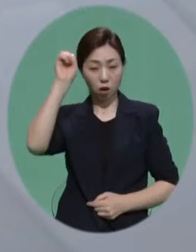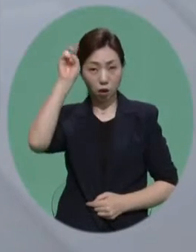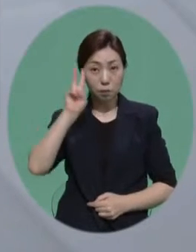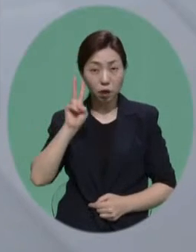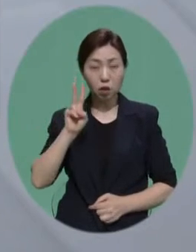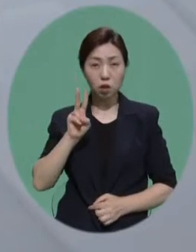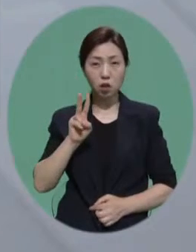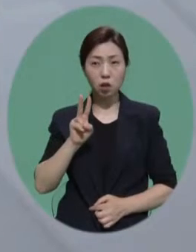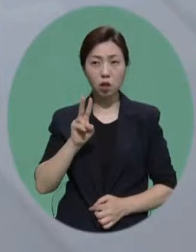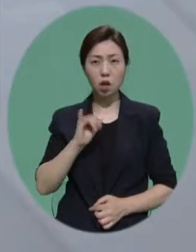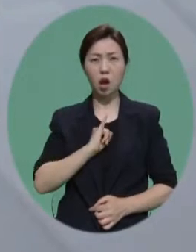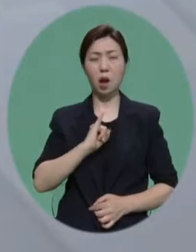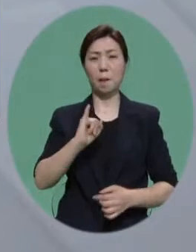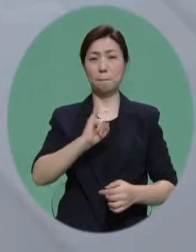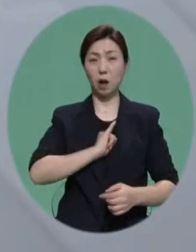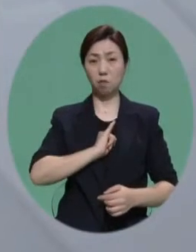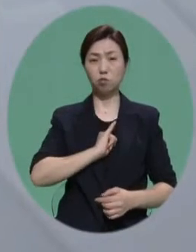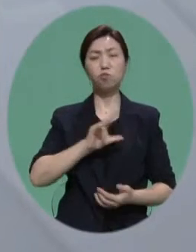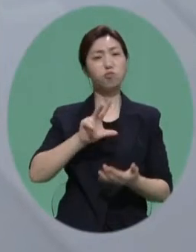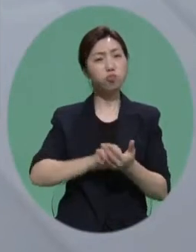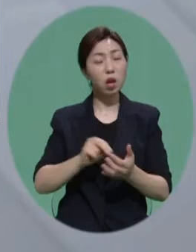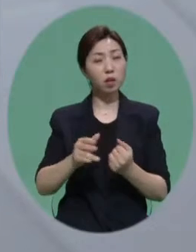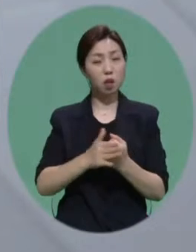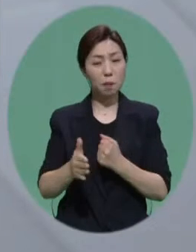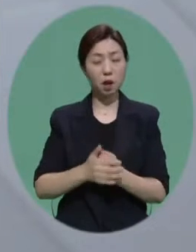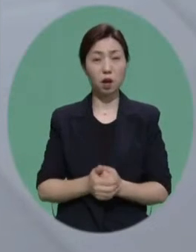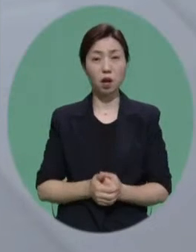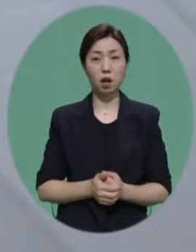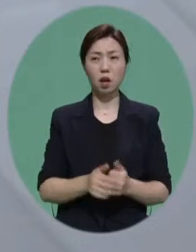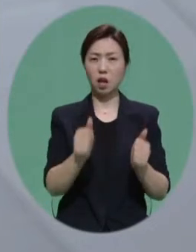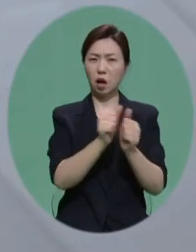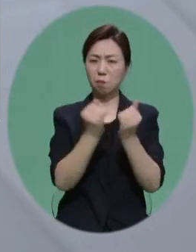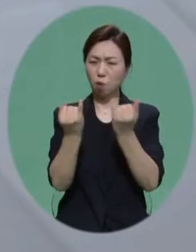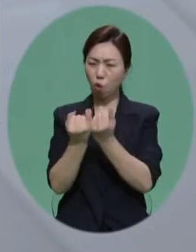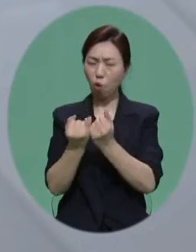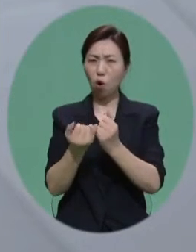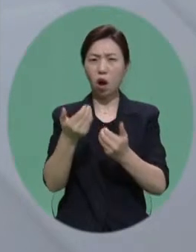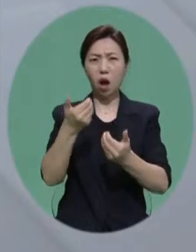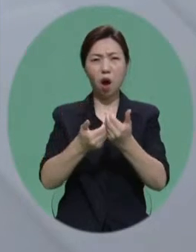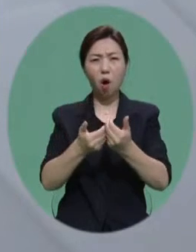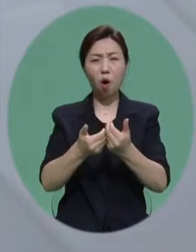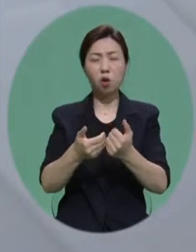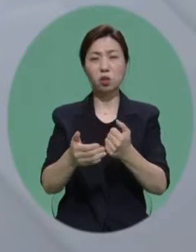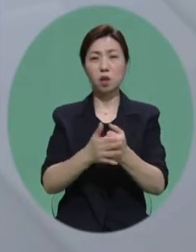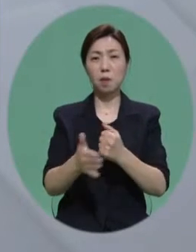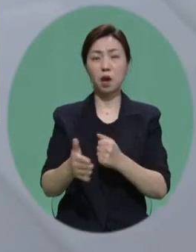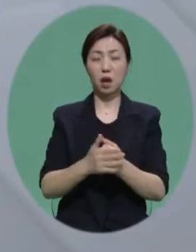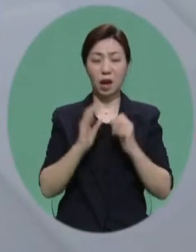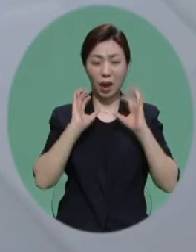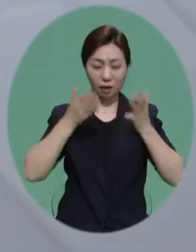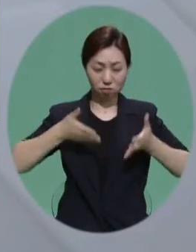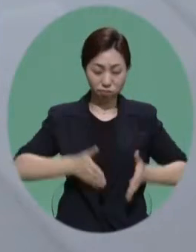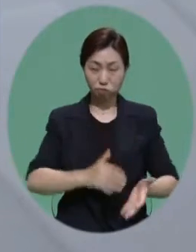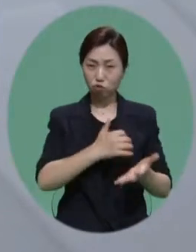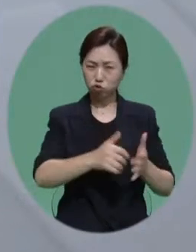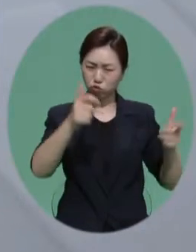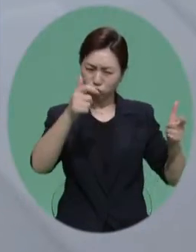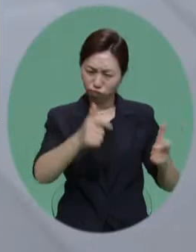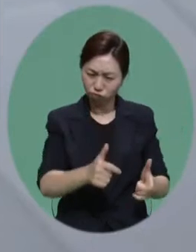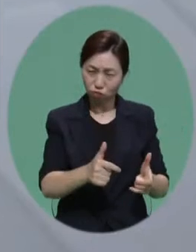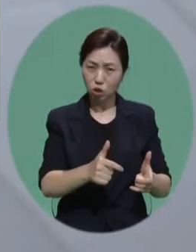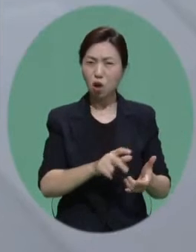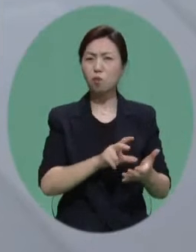남녀 교제가 잘 안 된다 그래서 져 출생이 영향을 미치다 이런 말씀 하셨는데 우리 후보 님이 생각하는 페미니즘은